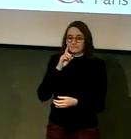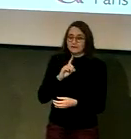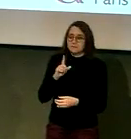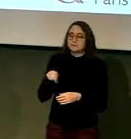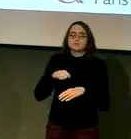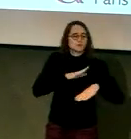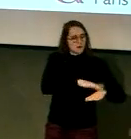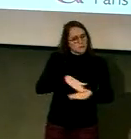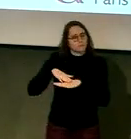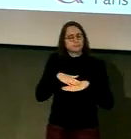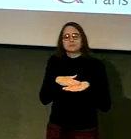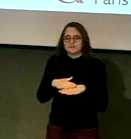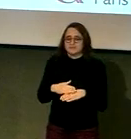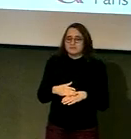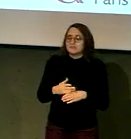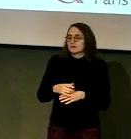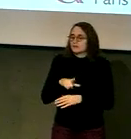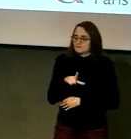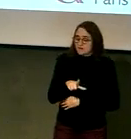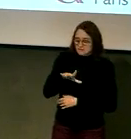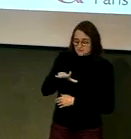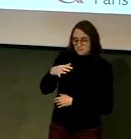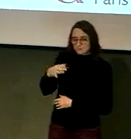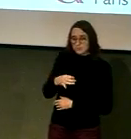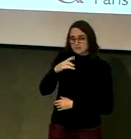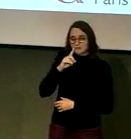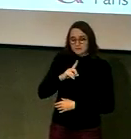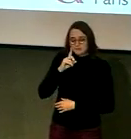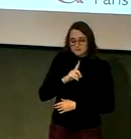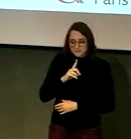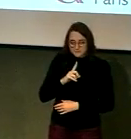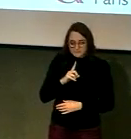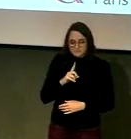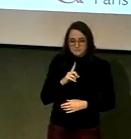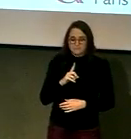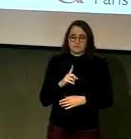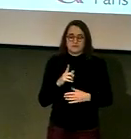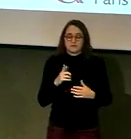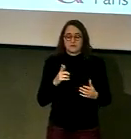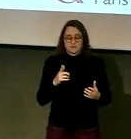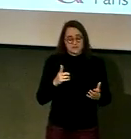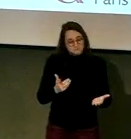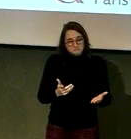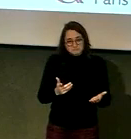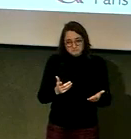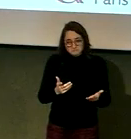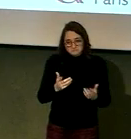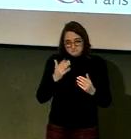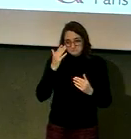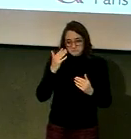son travail. Donc, la plupart des femmes, 25% des femmes, par exemple, que là on passe, 25% des femmes,